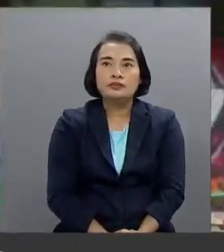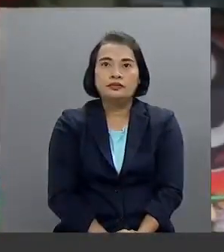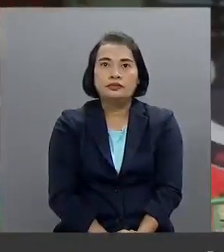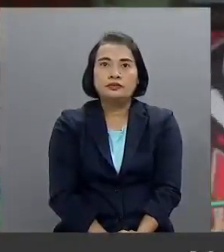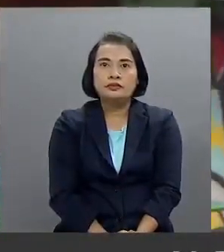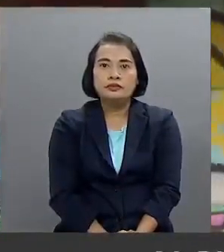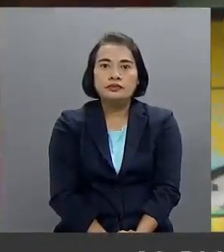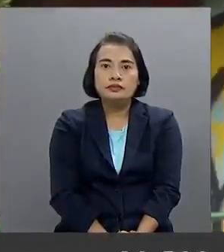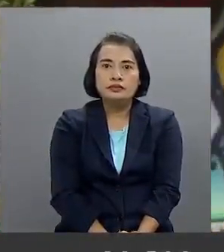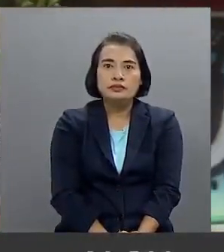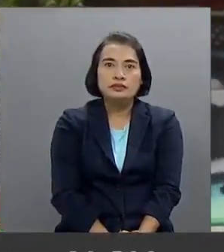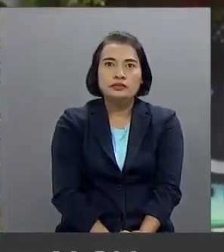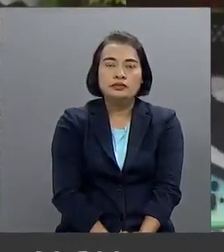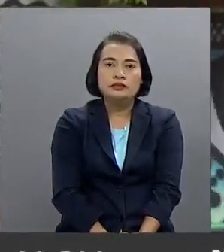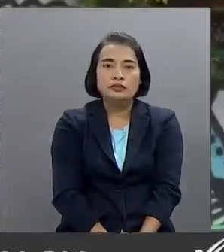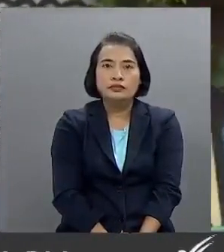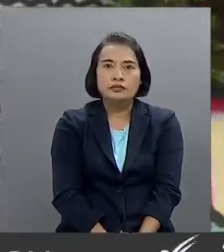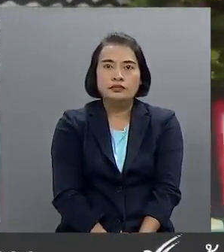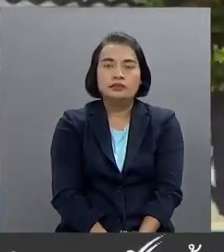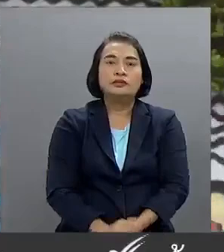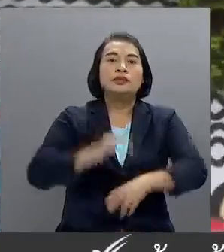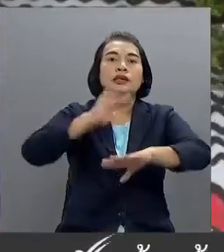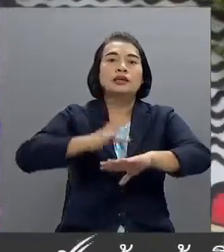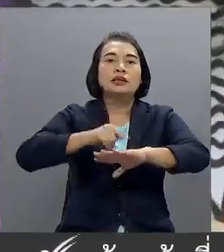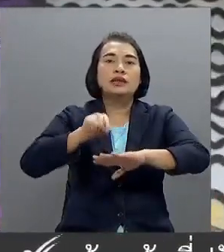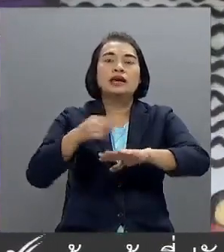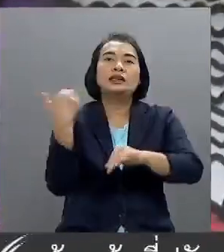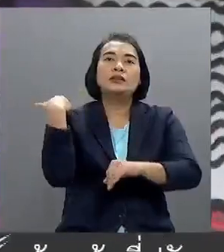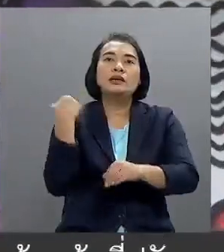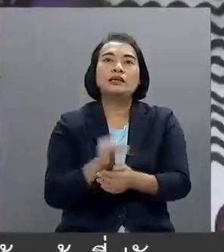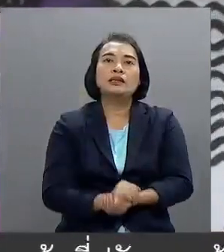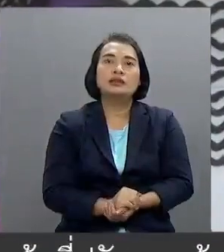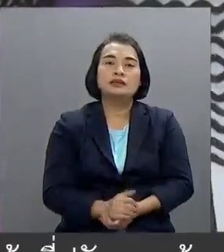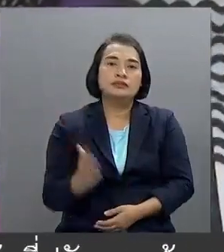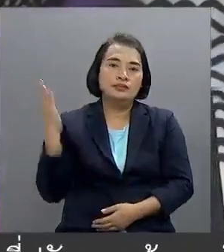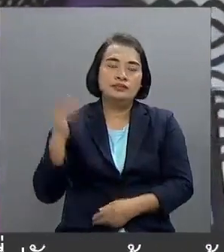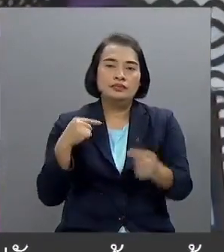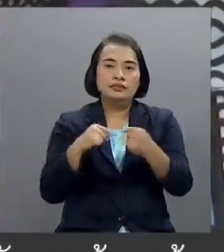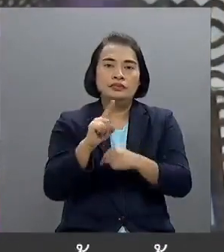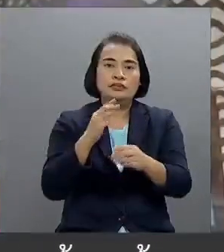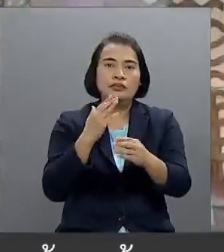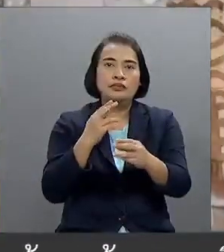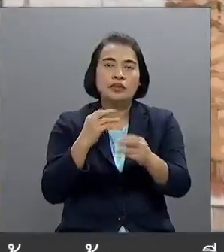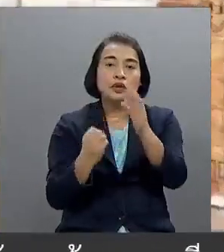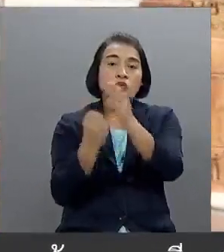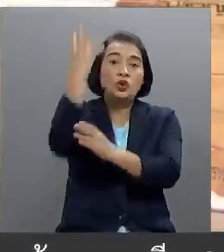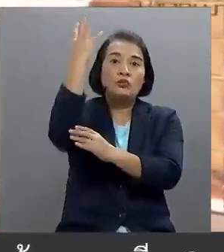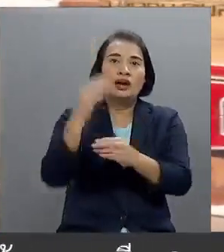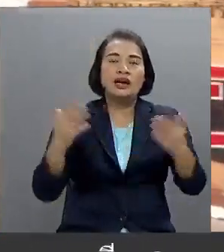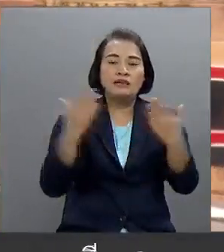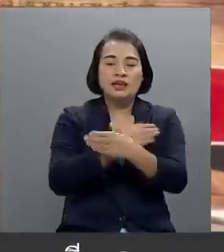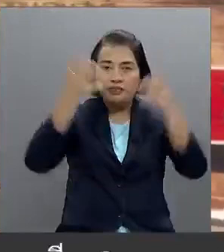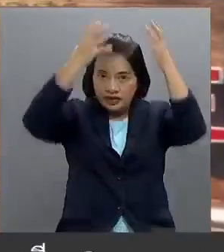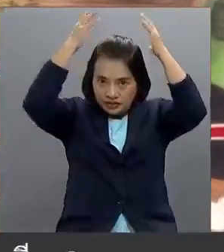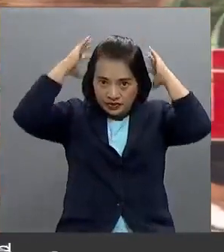้ยังมีผลงานที่เล่นกับธรรมชาติริมกำแพงเช่นผลงานของสวัสดีใช้ต้นไม้แทนทรงผมของใบหน้าคนขนาดให